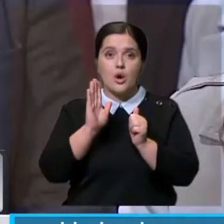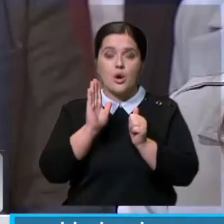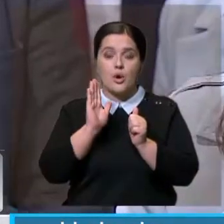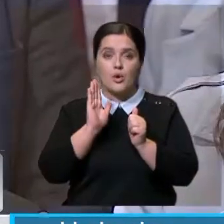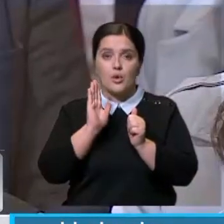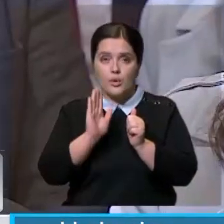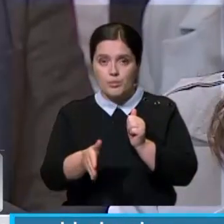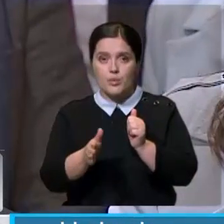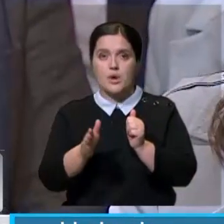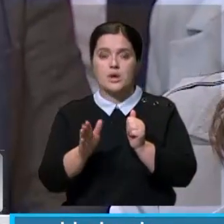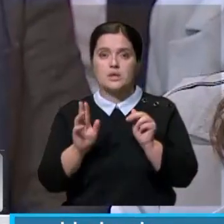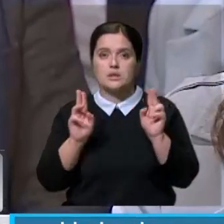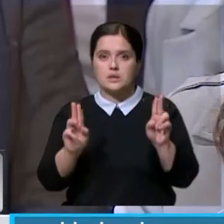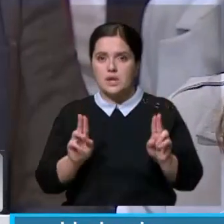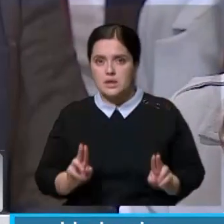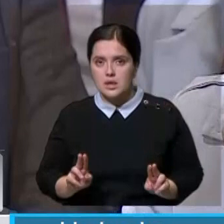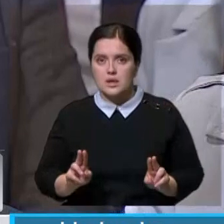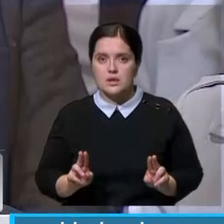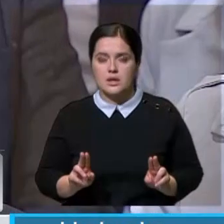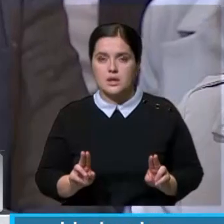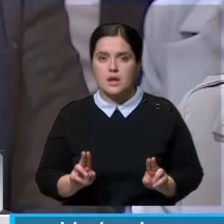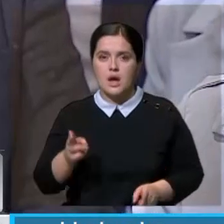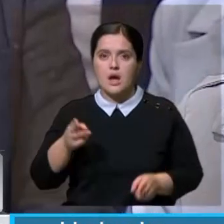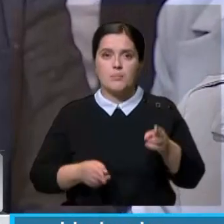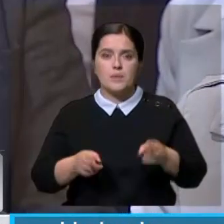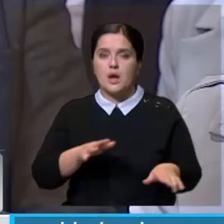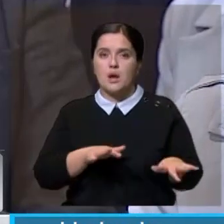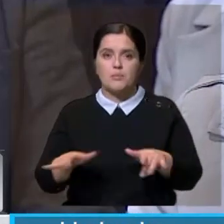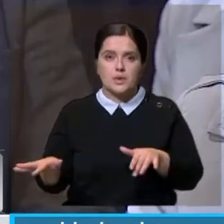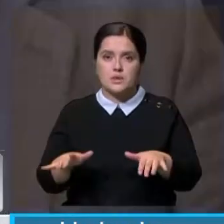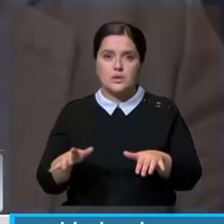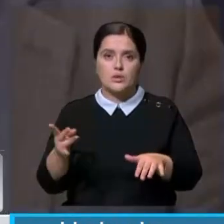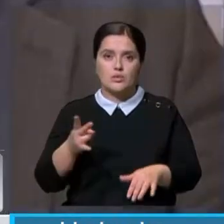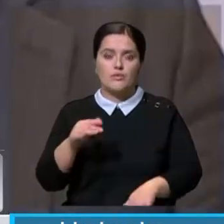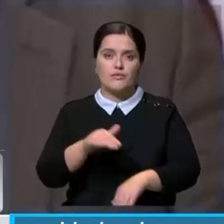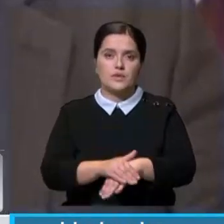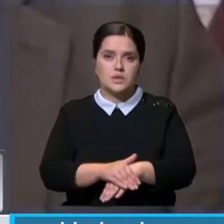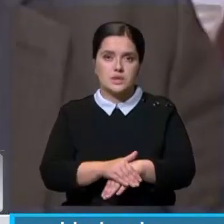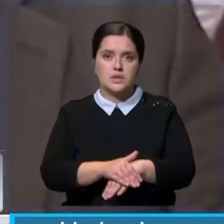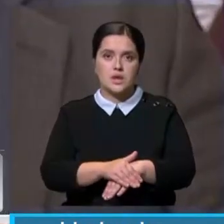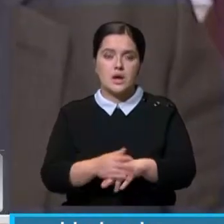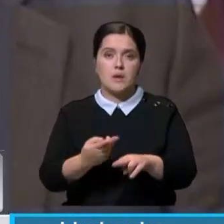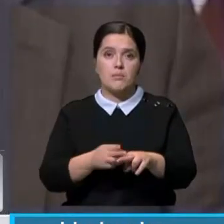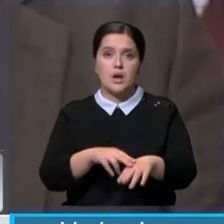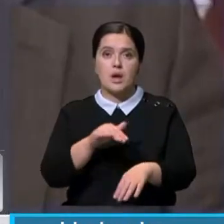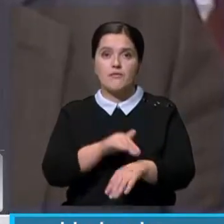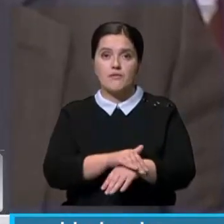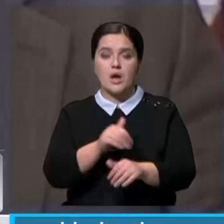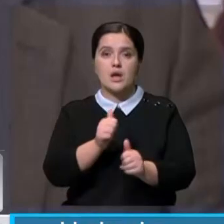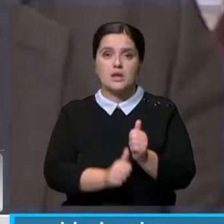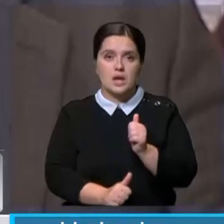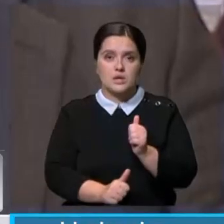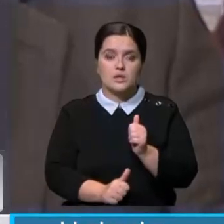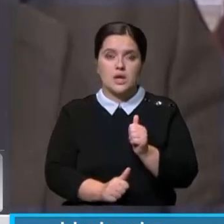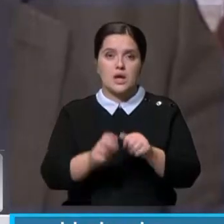и стандарты операционных процедур, они должны фиксировать. И это фиксируется, и каждая